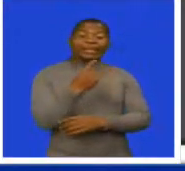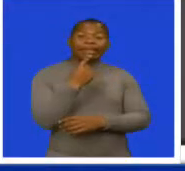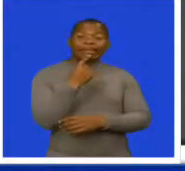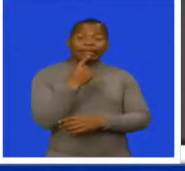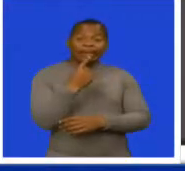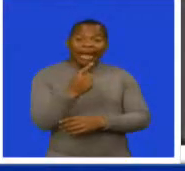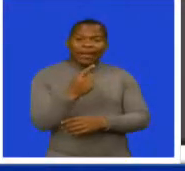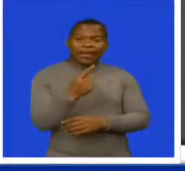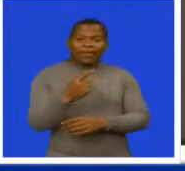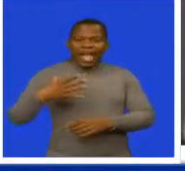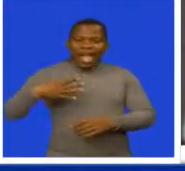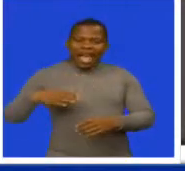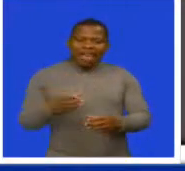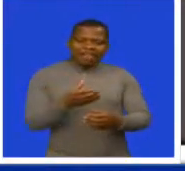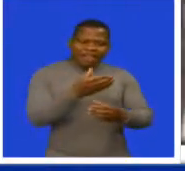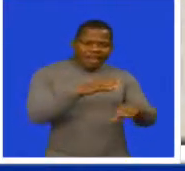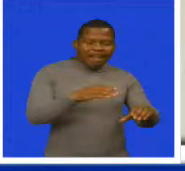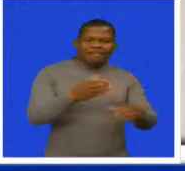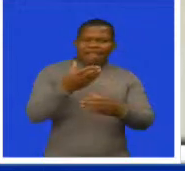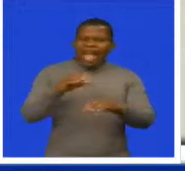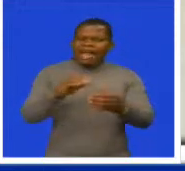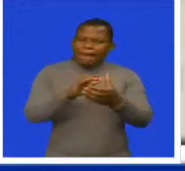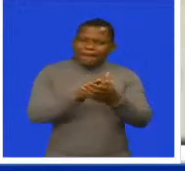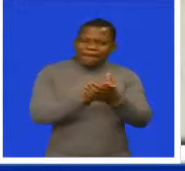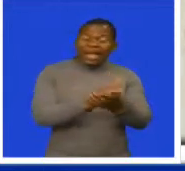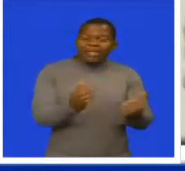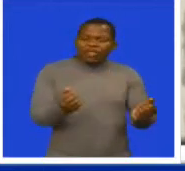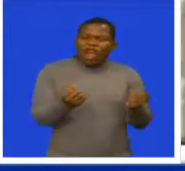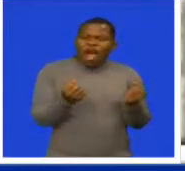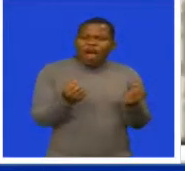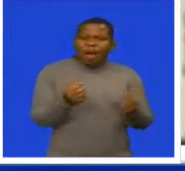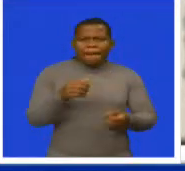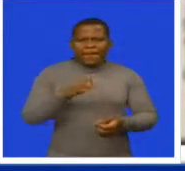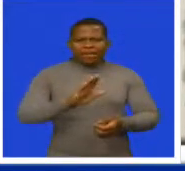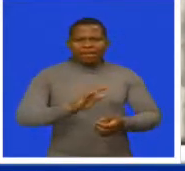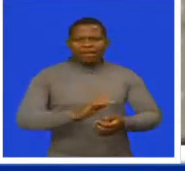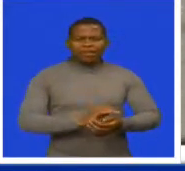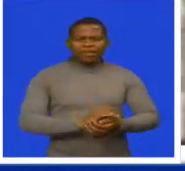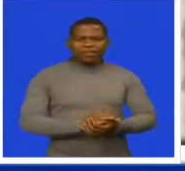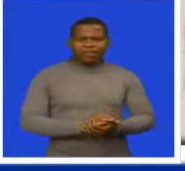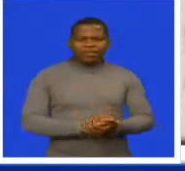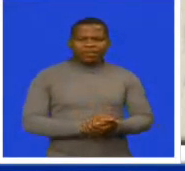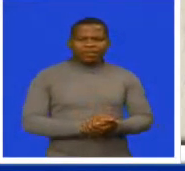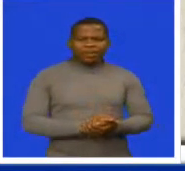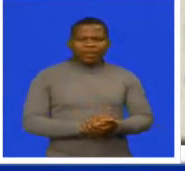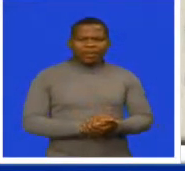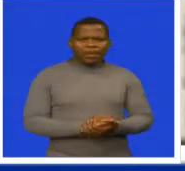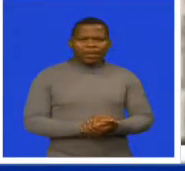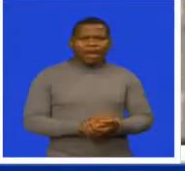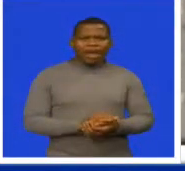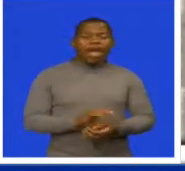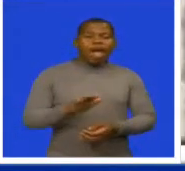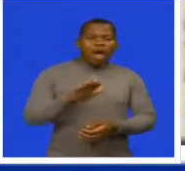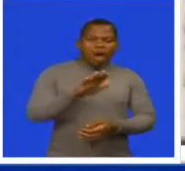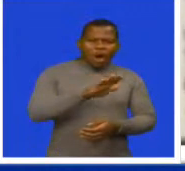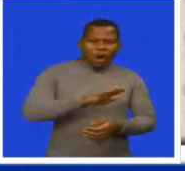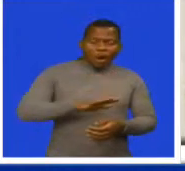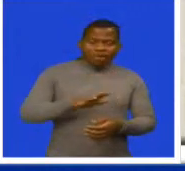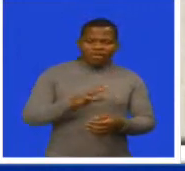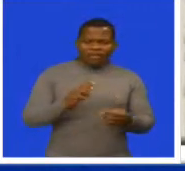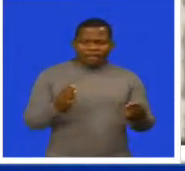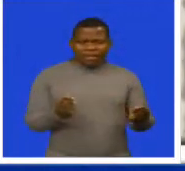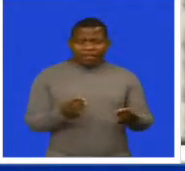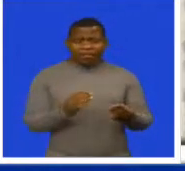Sovereign socialist secular democratic republic and to secure to all its citizens justice